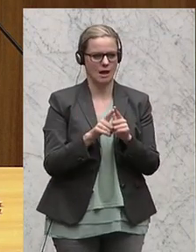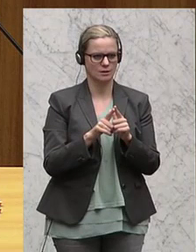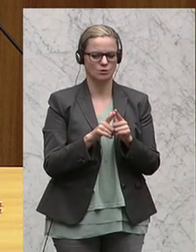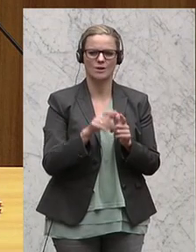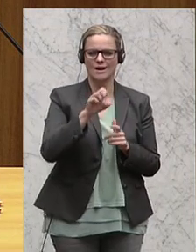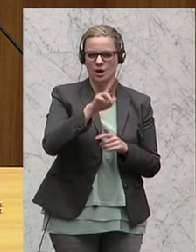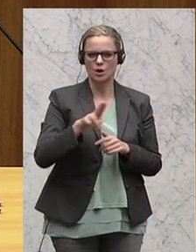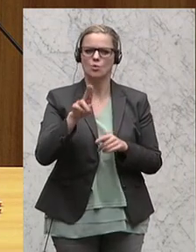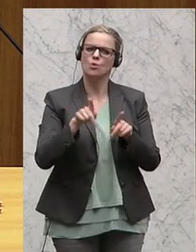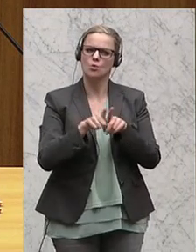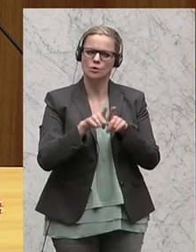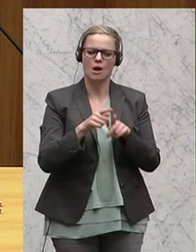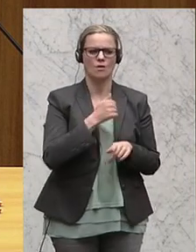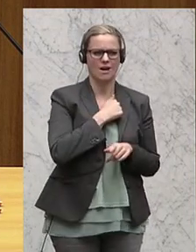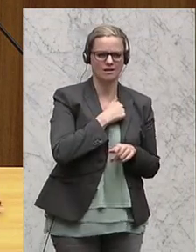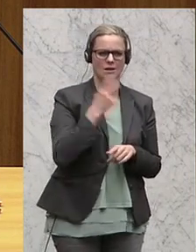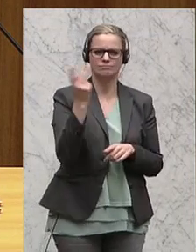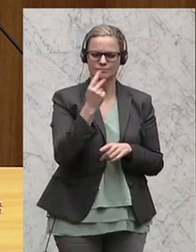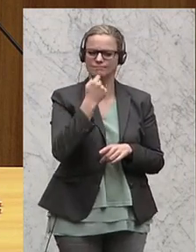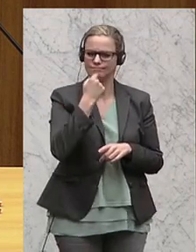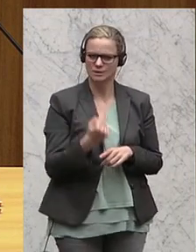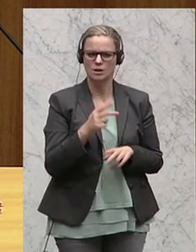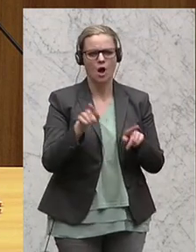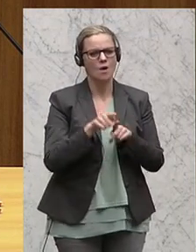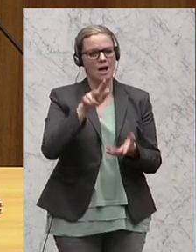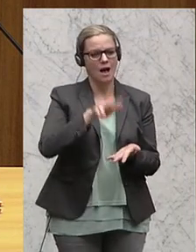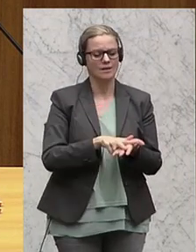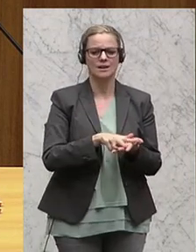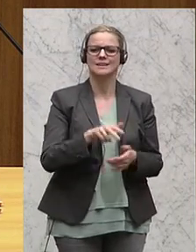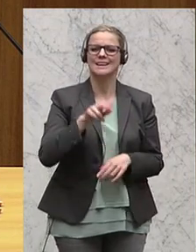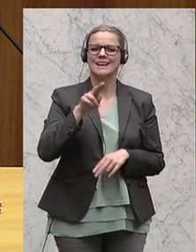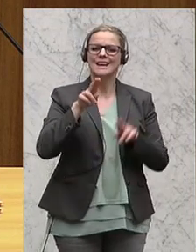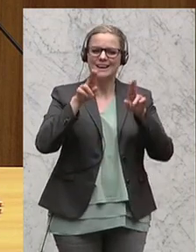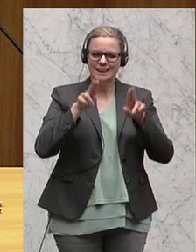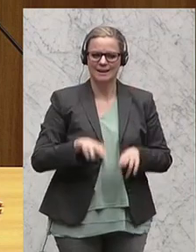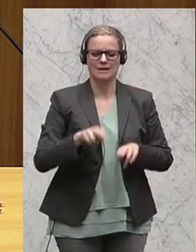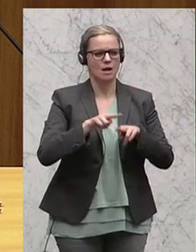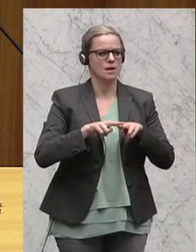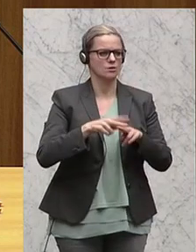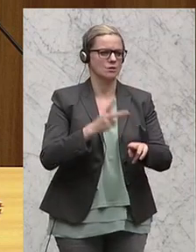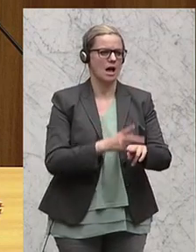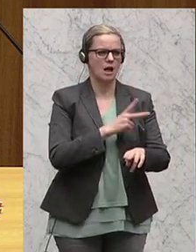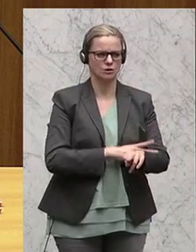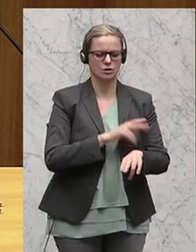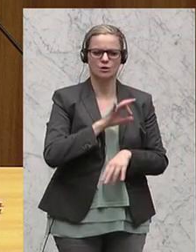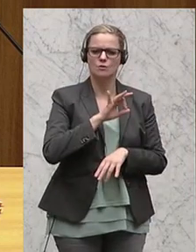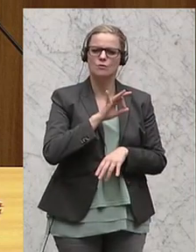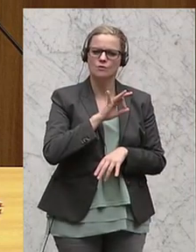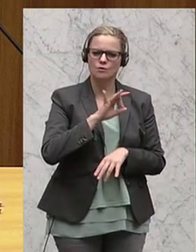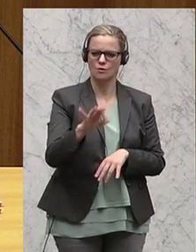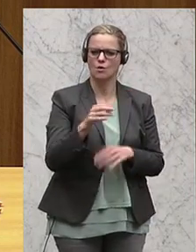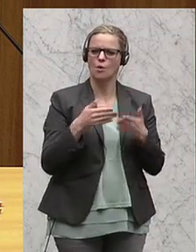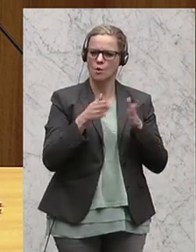EU und Kanada bekräftigen und anerkennen das Recht der Nationalstaaten für die Erbringung